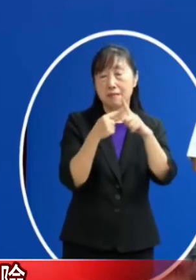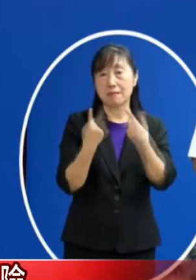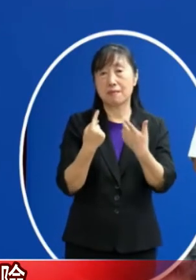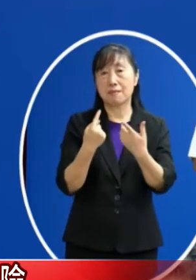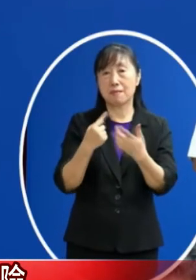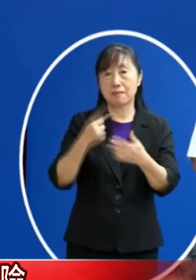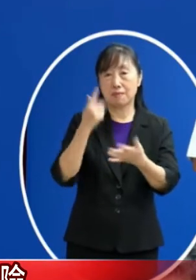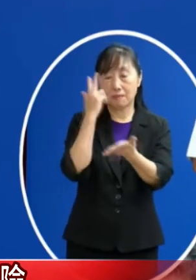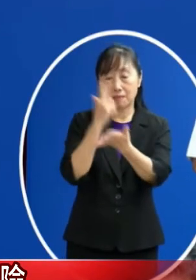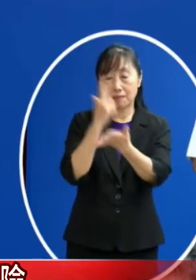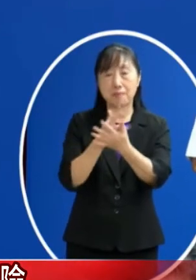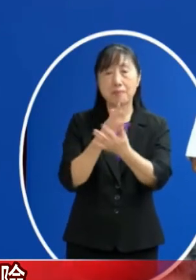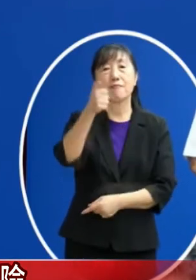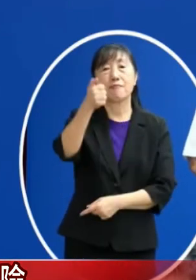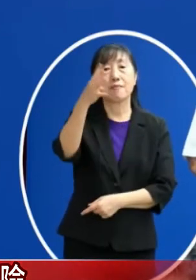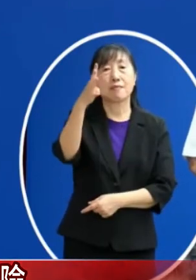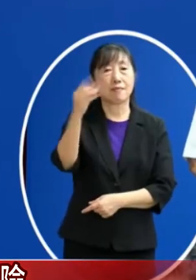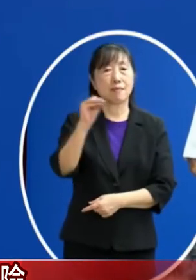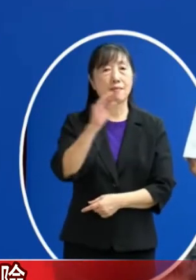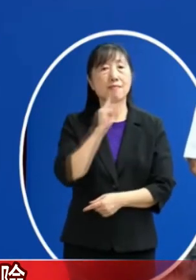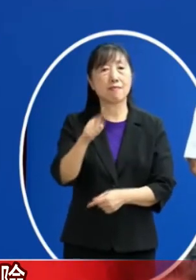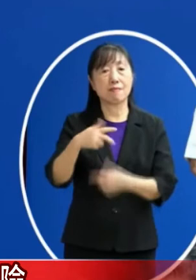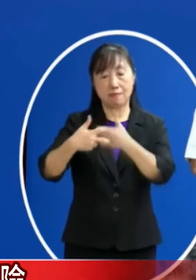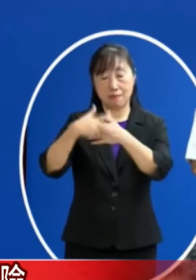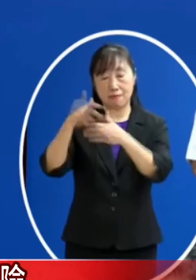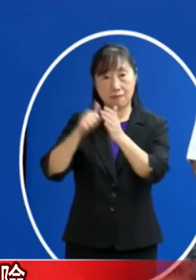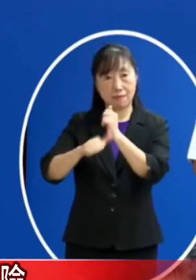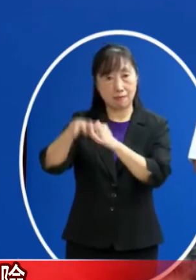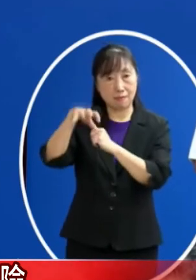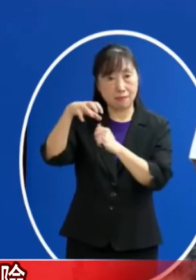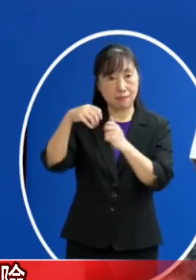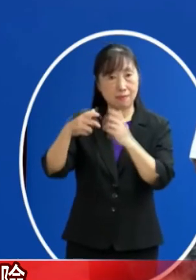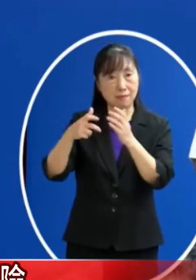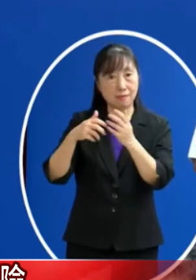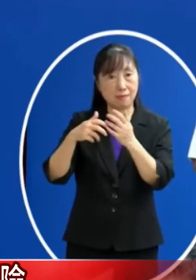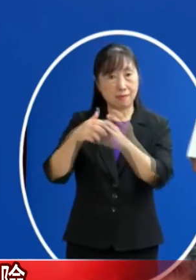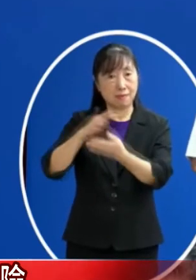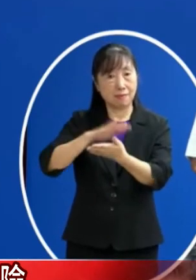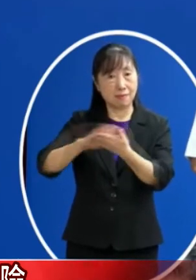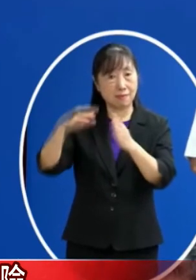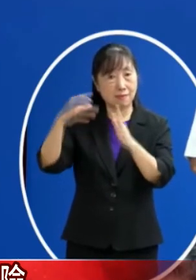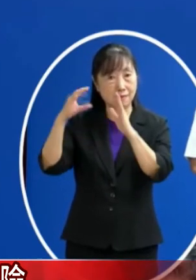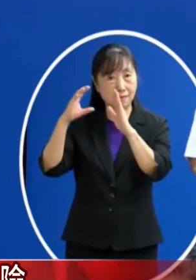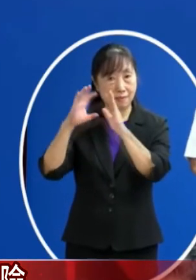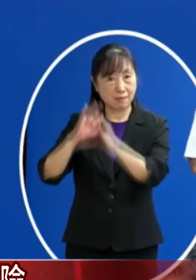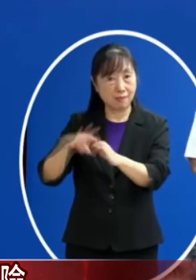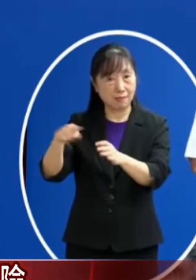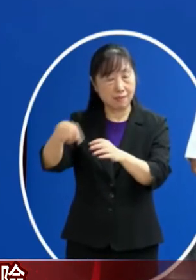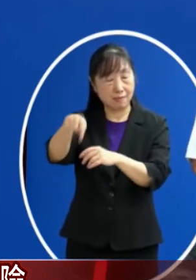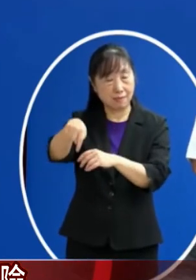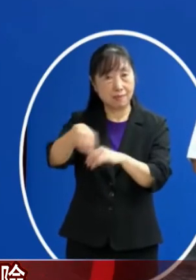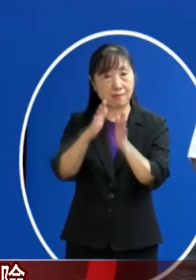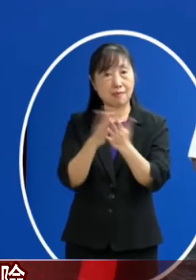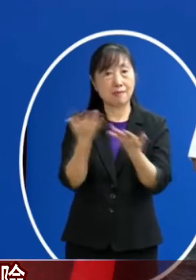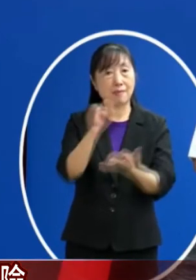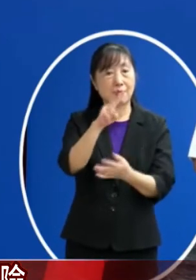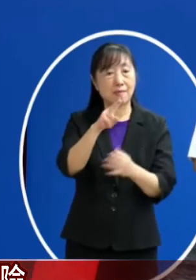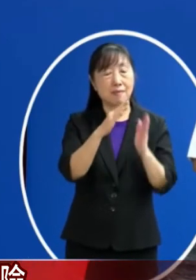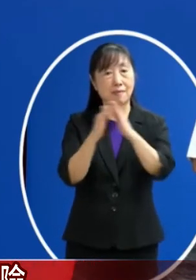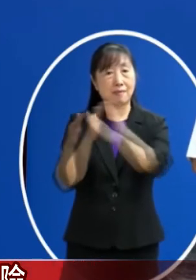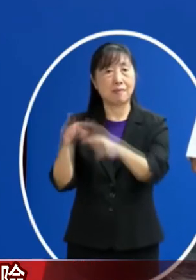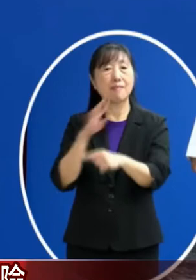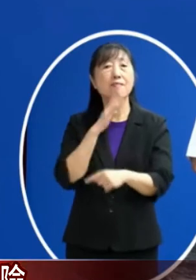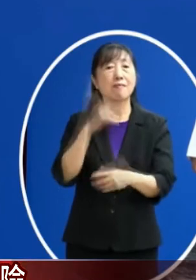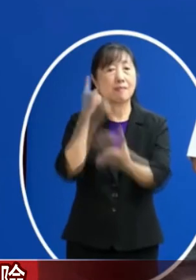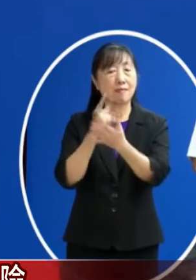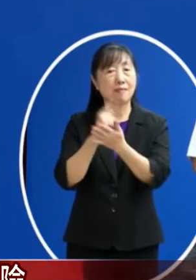大概是54万。那另外卫生所目前已经布点了200家那每天可以接种100